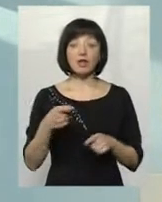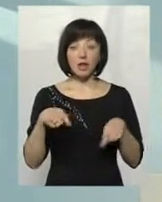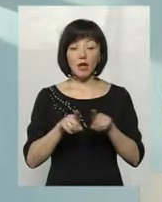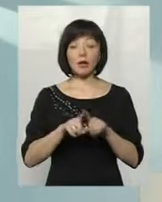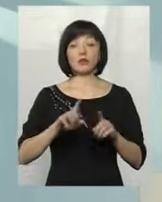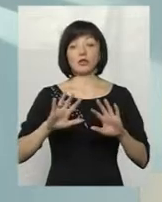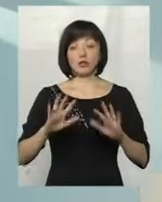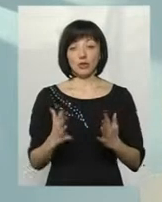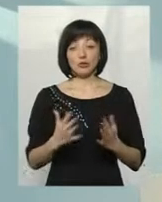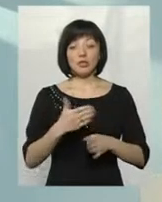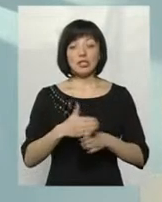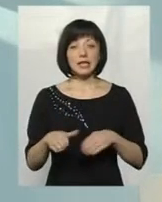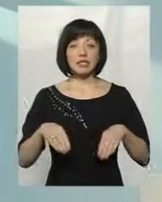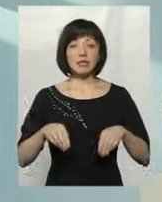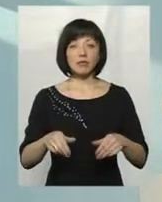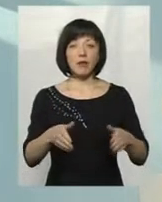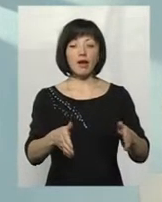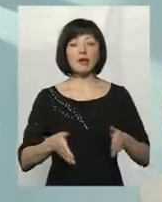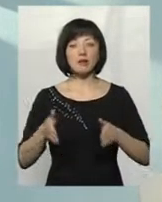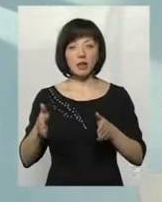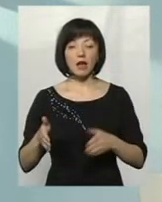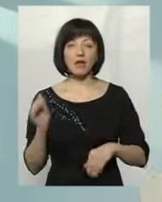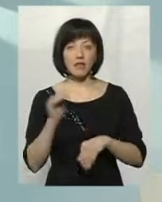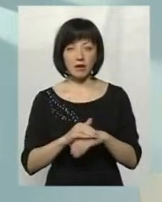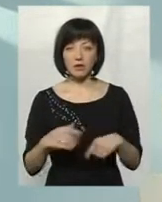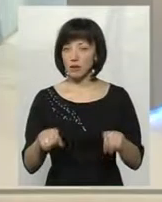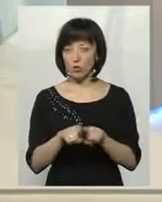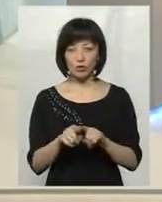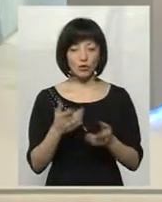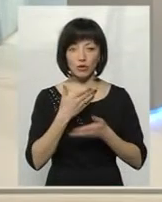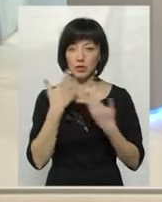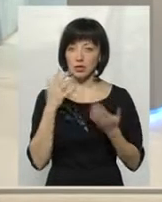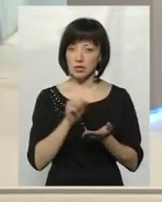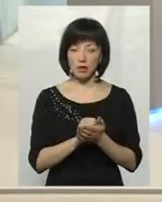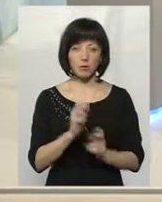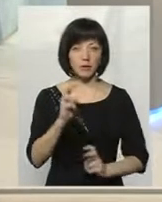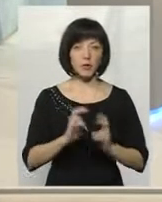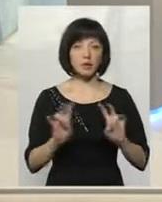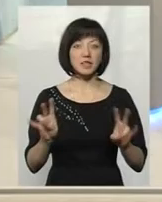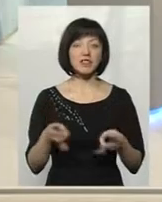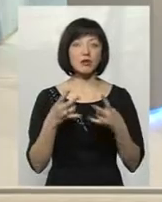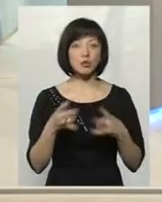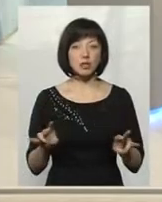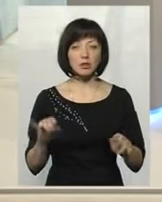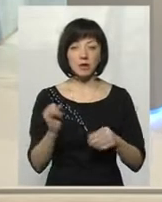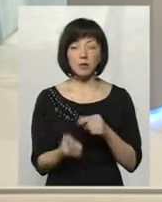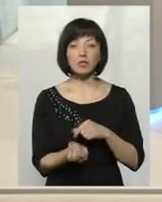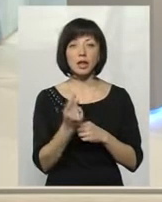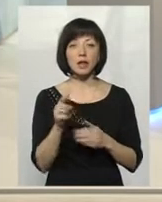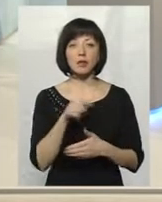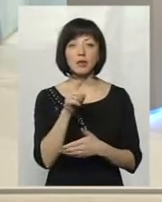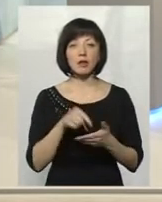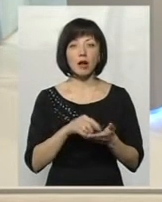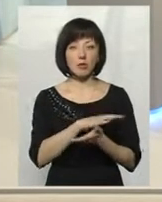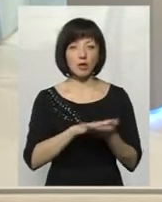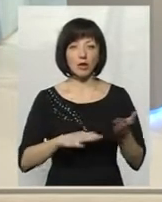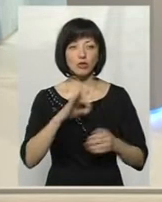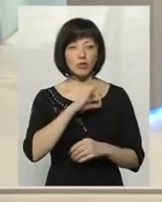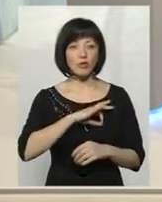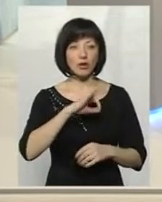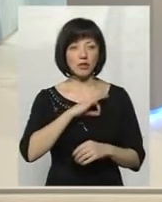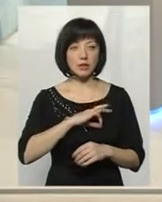ділянок виявилася такою, що вони сьогодні не зайняті, і підприємства не потрібні, і постає питання їх подальшому